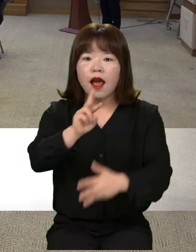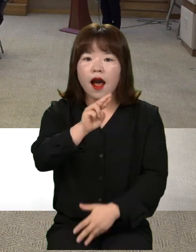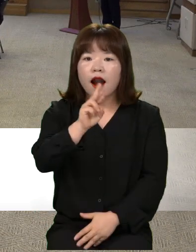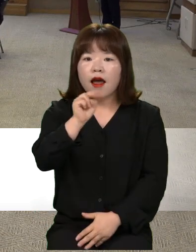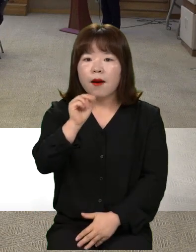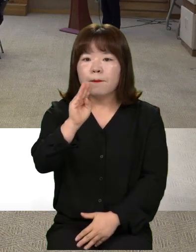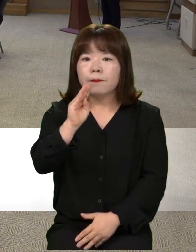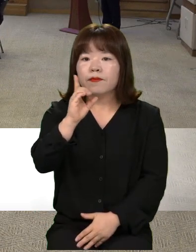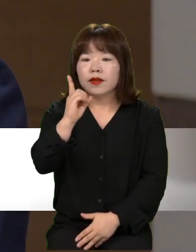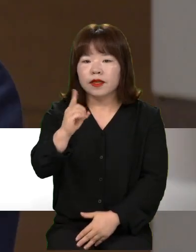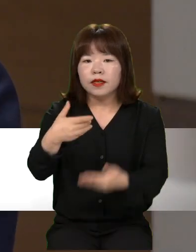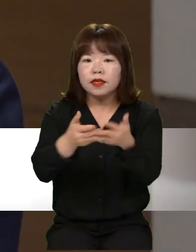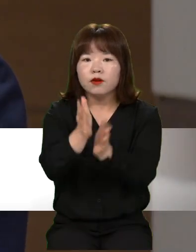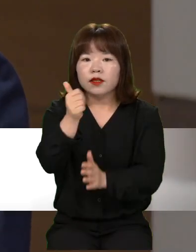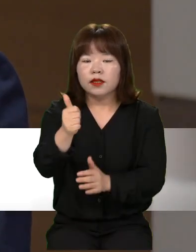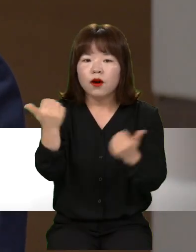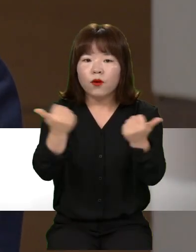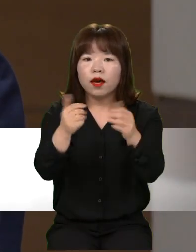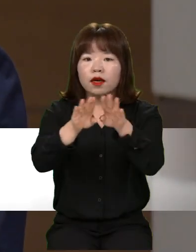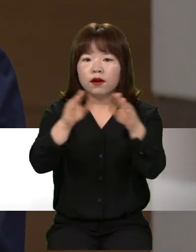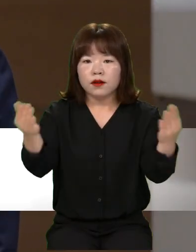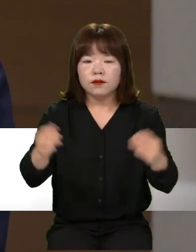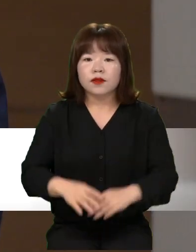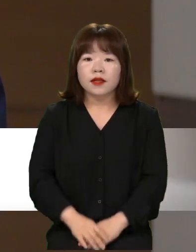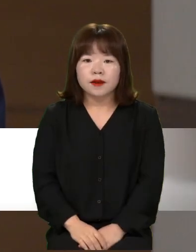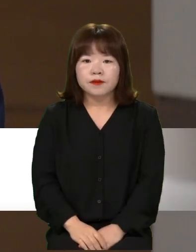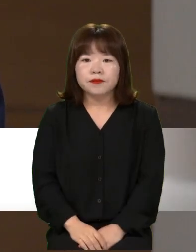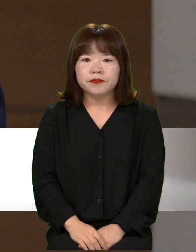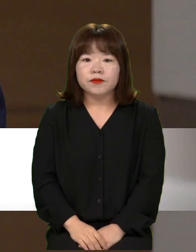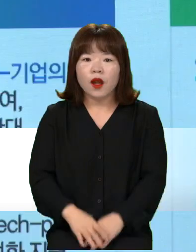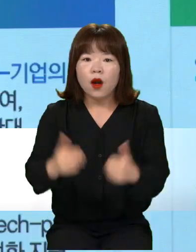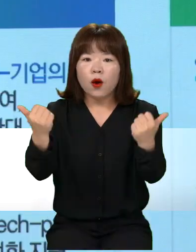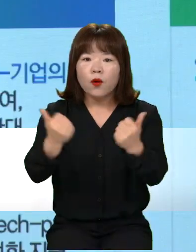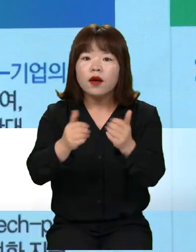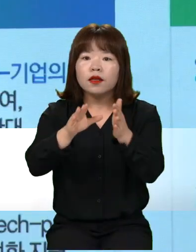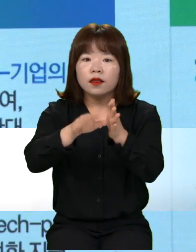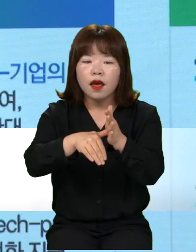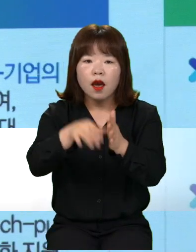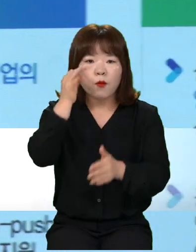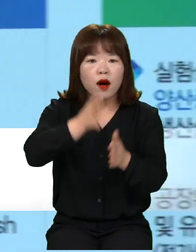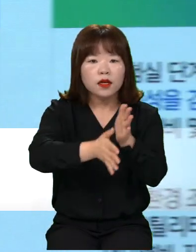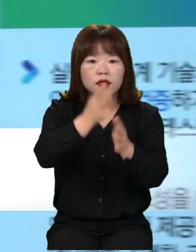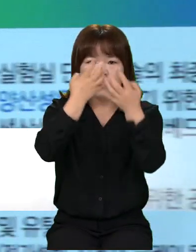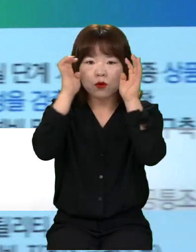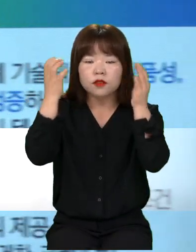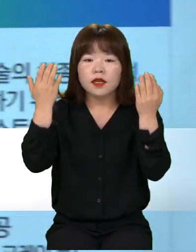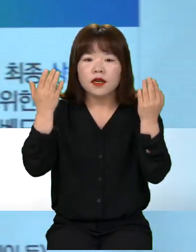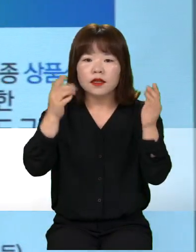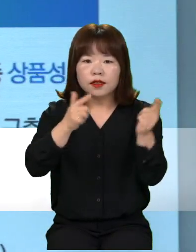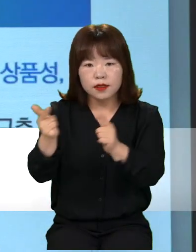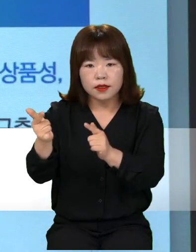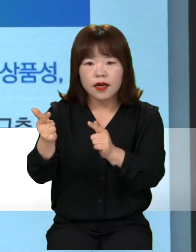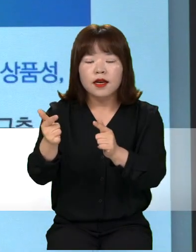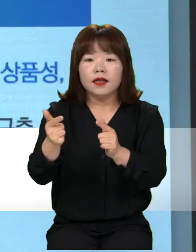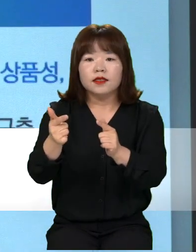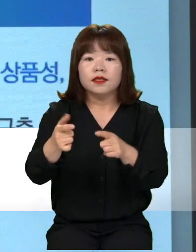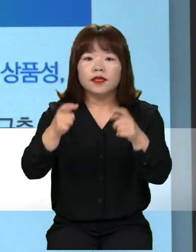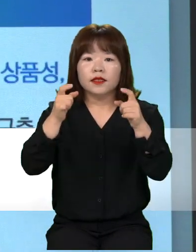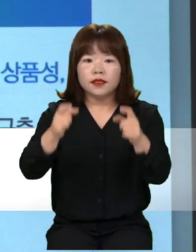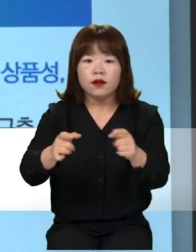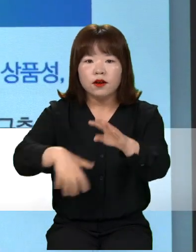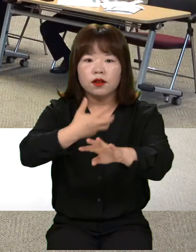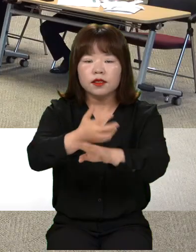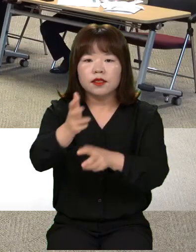포항시는 21일 포항 알앤비디 기관장 협의회를 열었습니다 이날 회의는 포항시와 포스텍 등 알앤비디